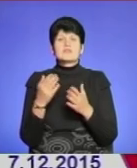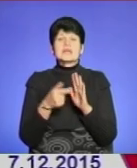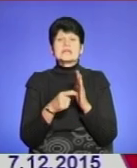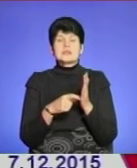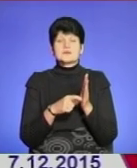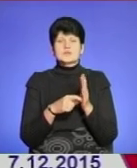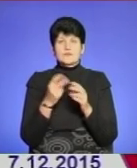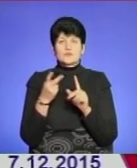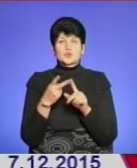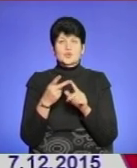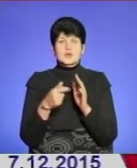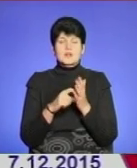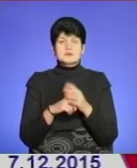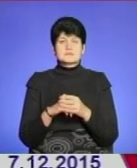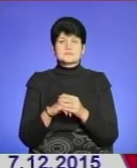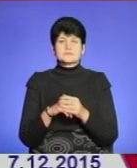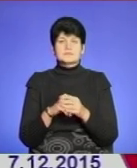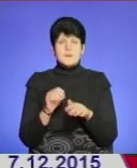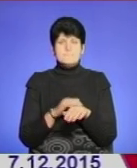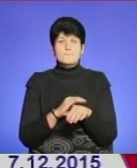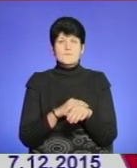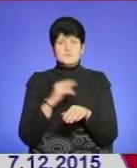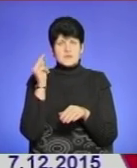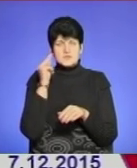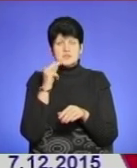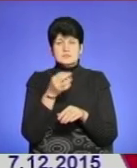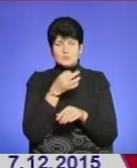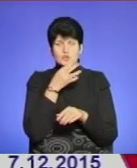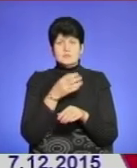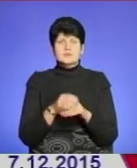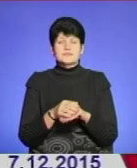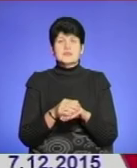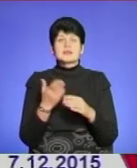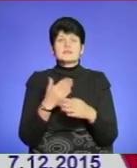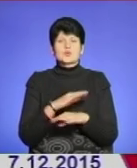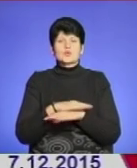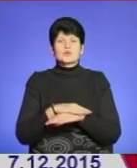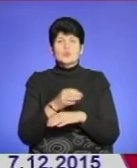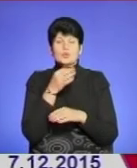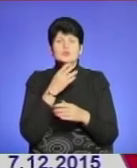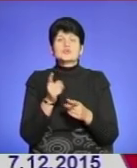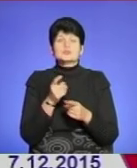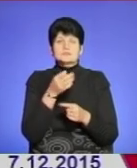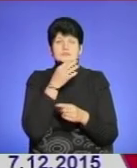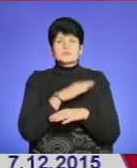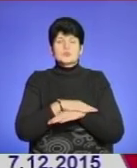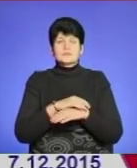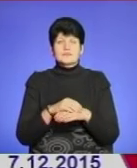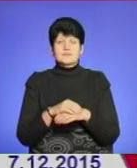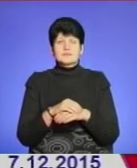клас? Другий. Молодець. Вчитися тобі подобається? Який твій улюблений урок? Да. Який твій урок